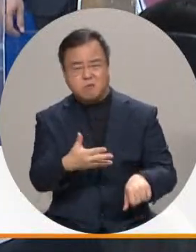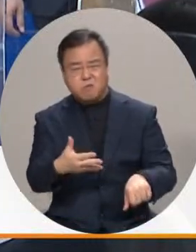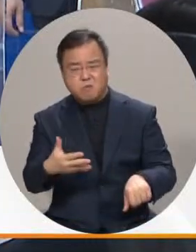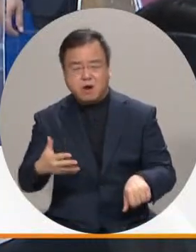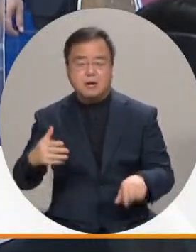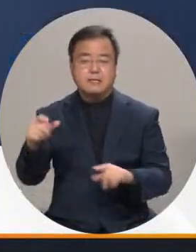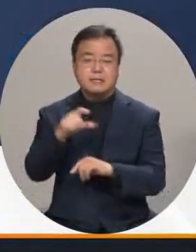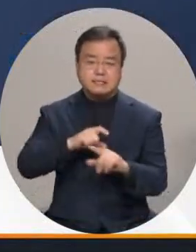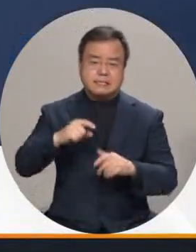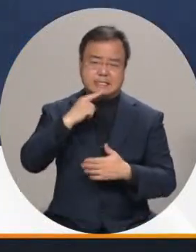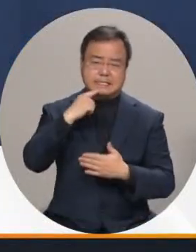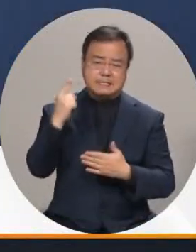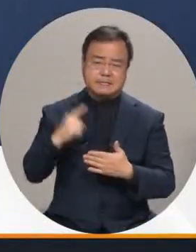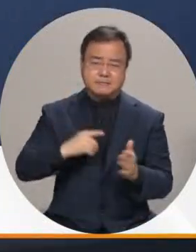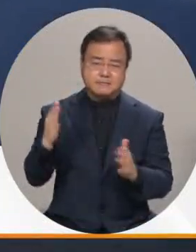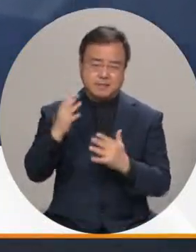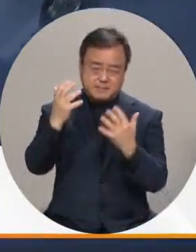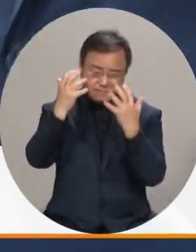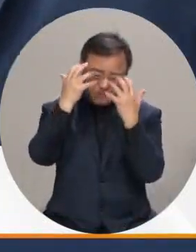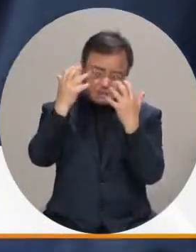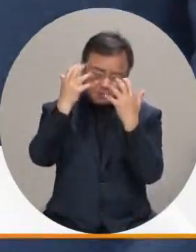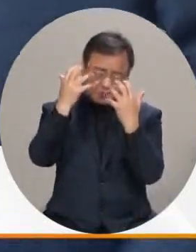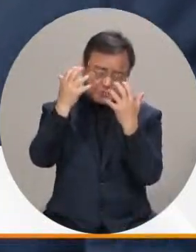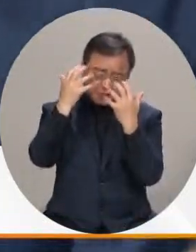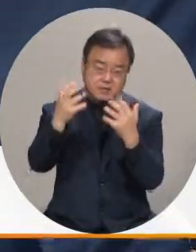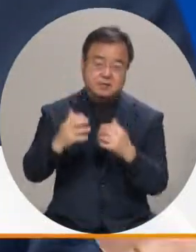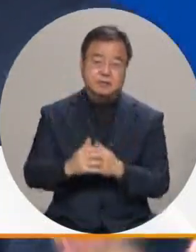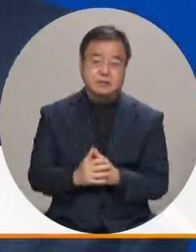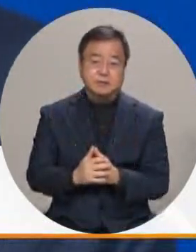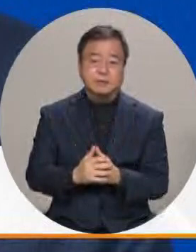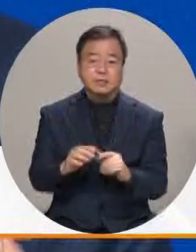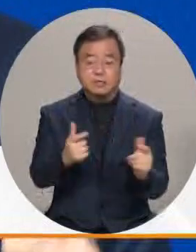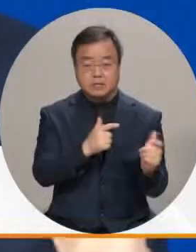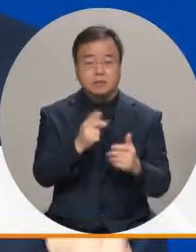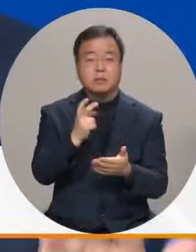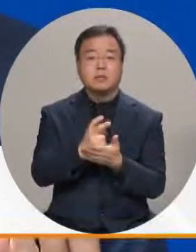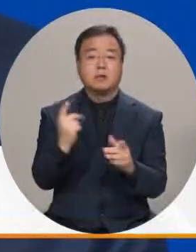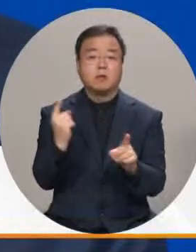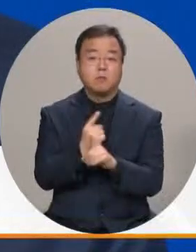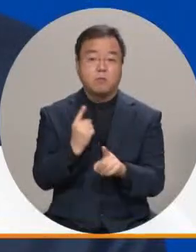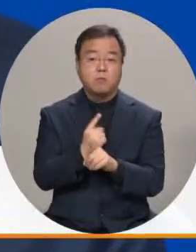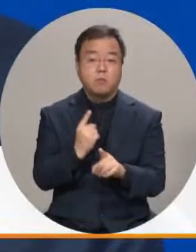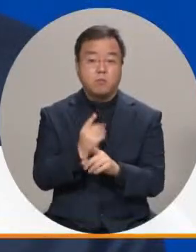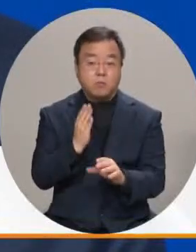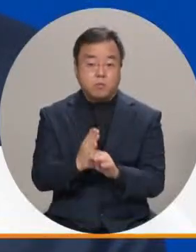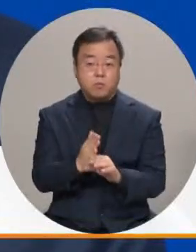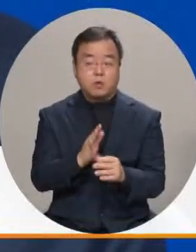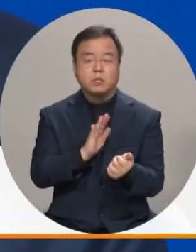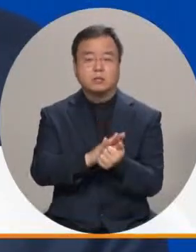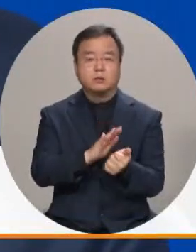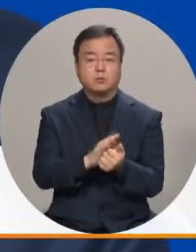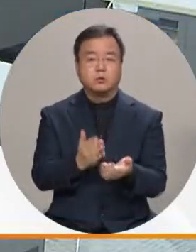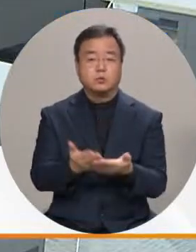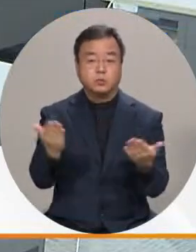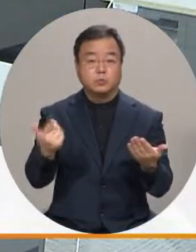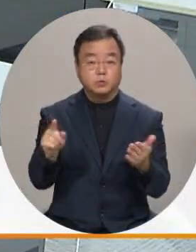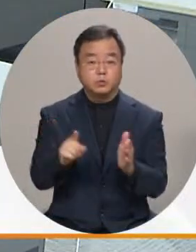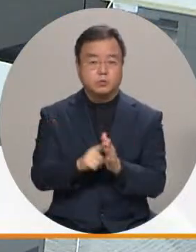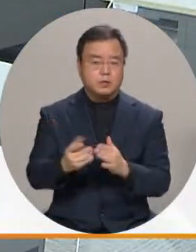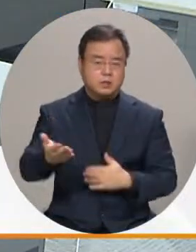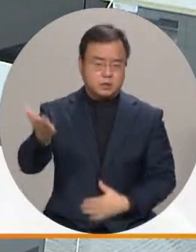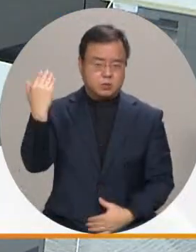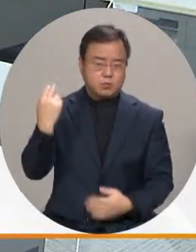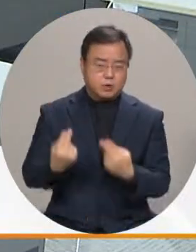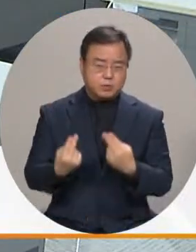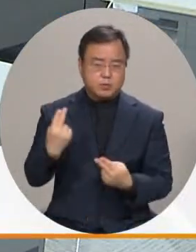피해 학생은 더 고통스럽게 되는 것이거든요. 근데 이제 여러 제도의 변화로 우리가 도움을 주기 위해서 이전보다 지금 이제